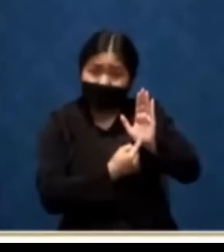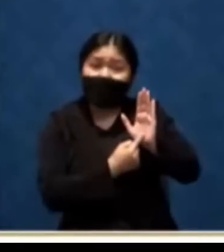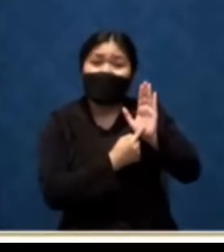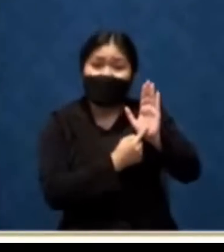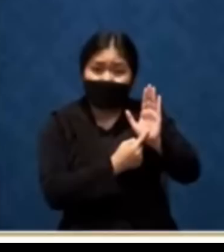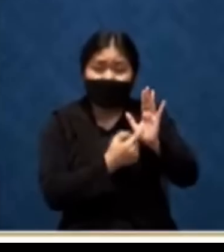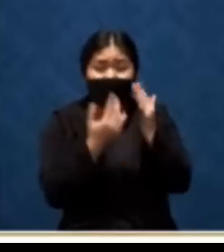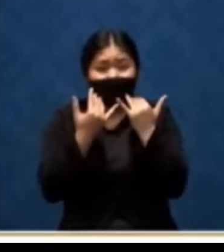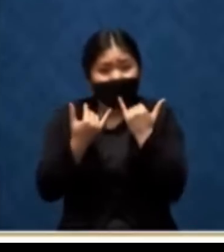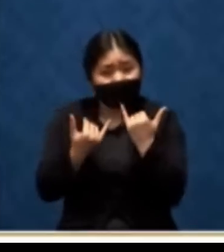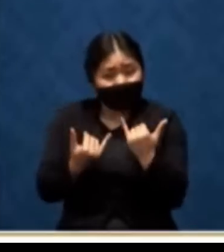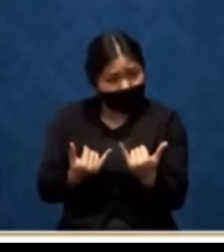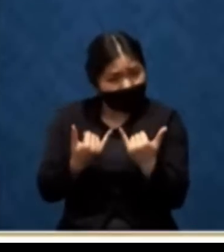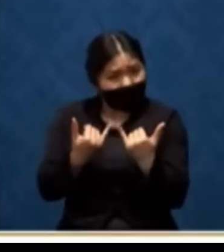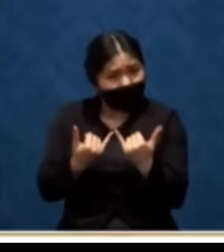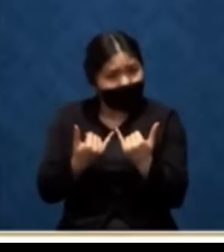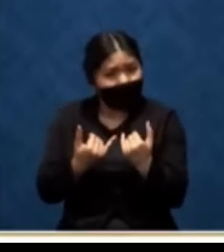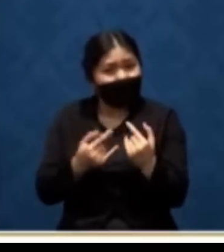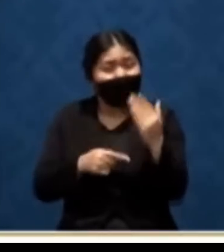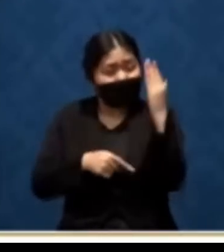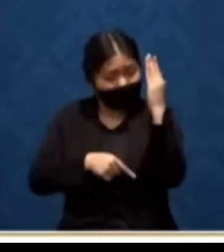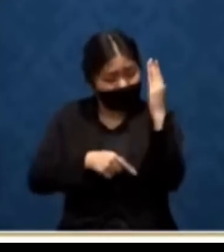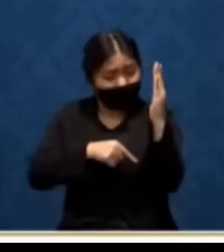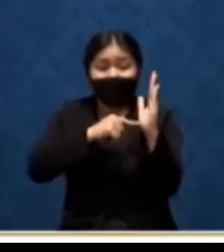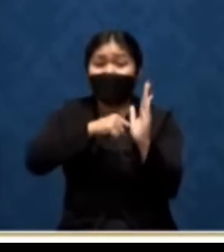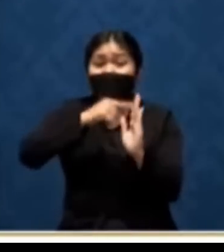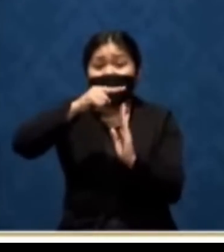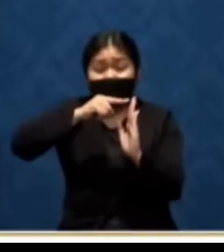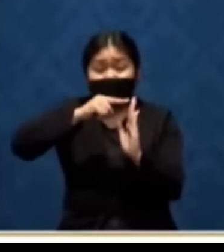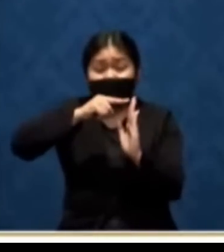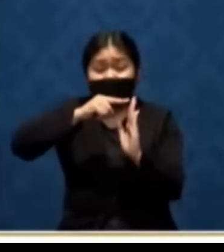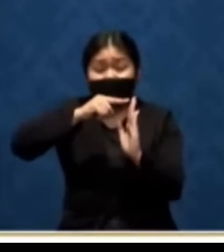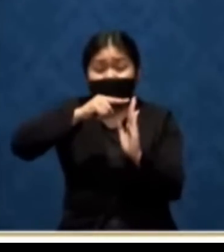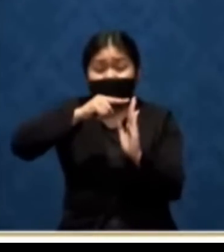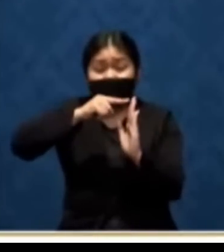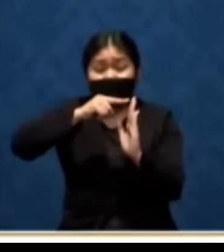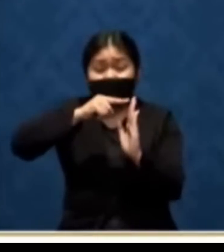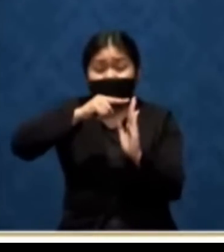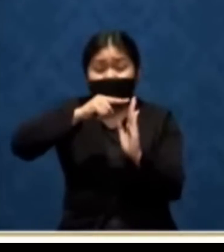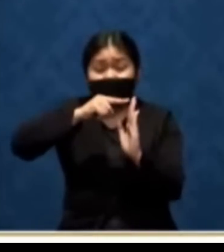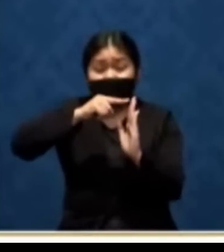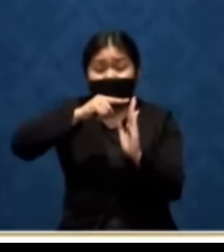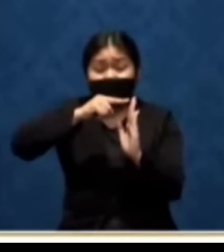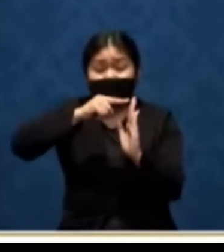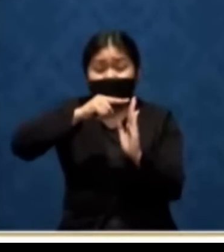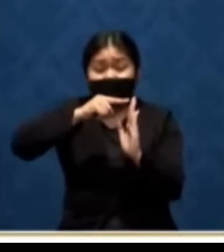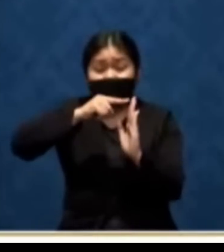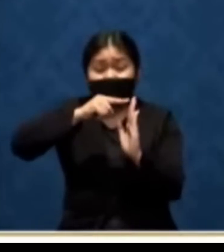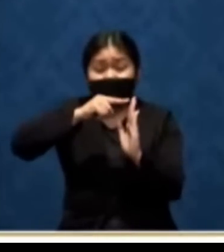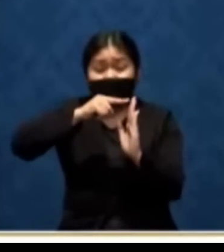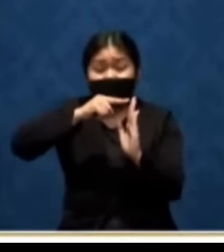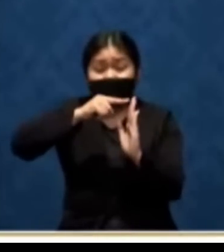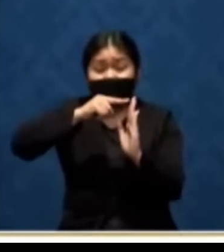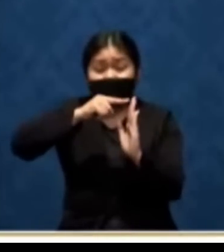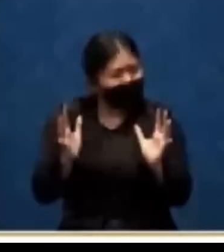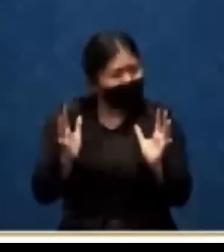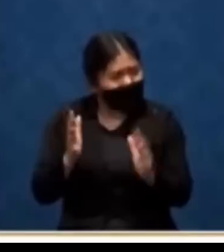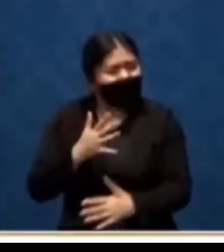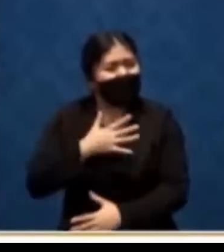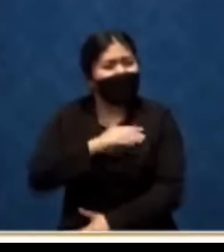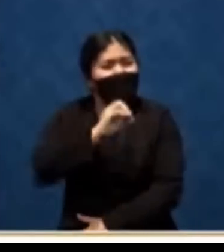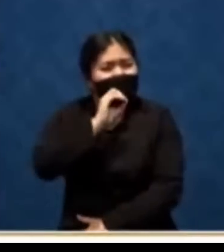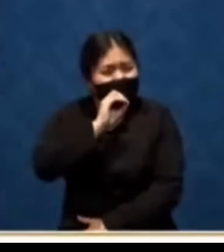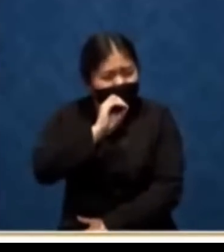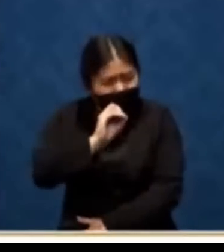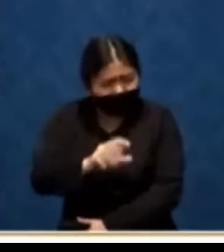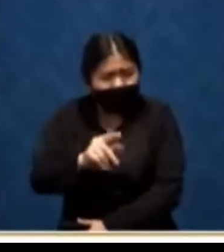ทุกวันนี้แถวชายแดนตรงข้ามแม่สอดมีแบบนี้เยอะแยะไปหมดครับอันที่ผมคงต้องพูดถึงเป็นพิ